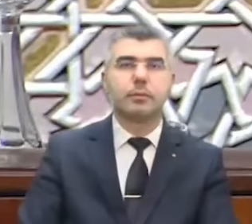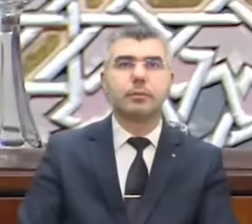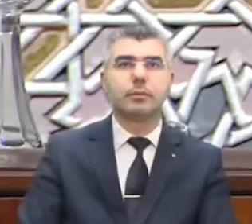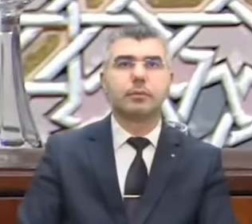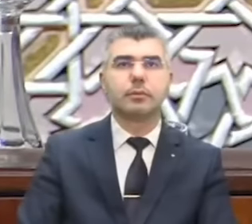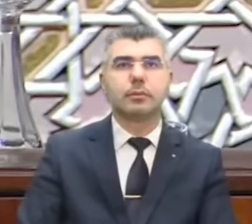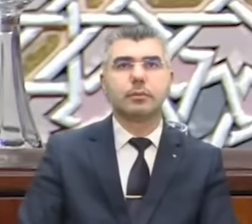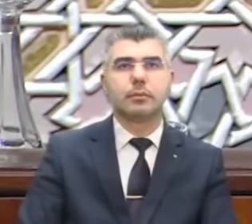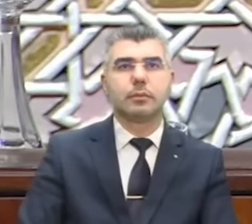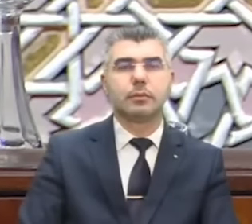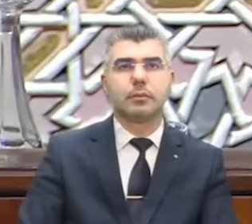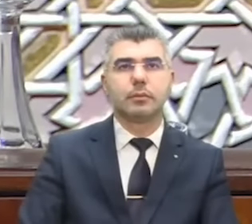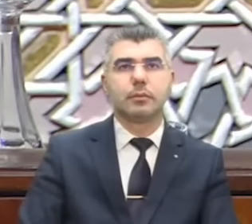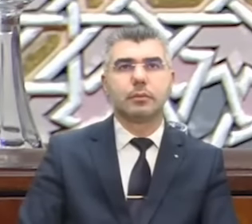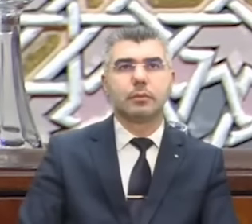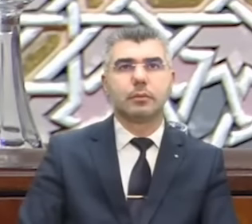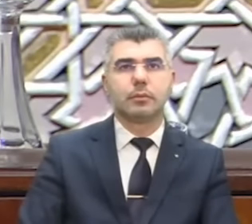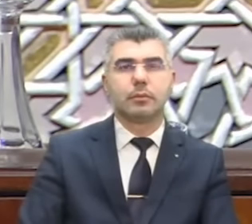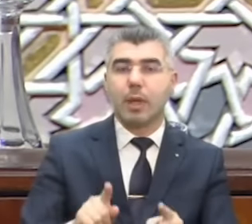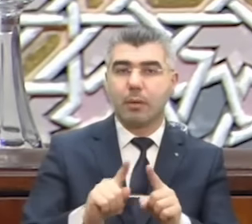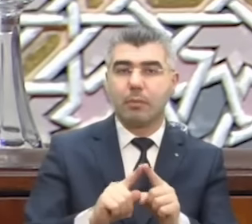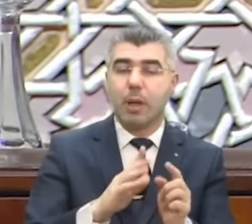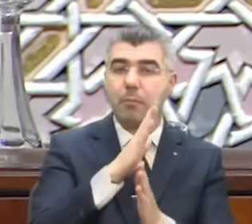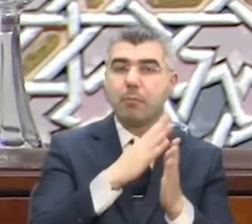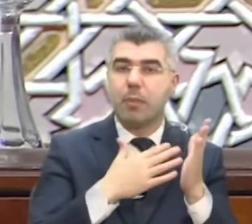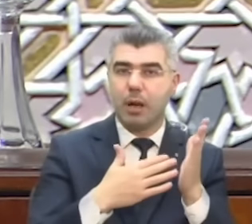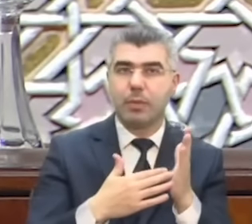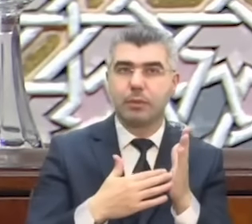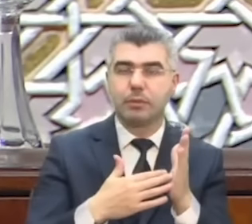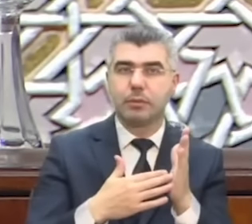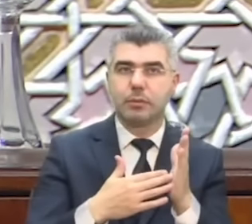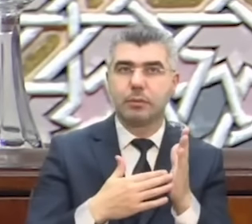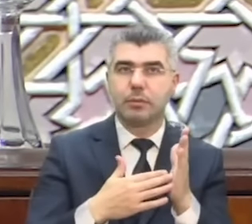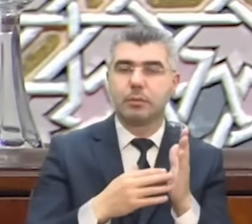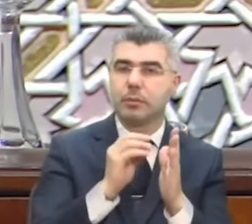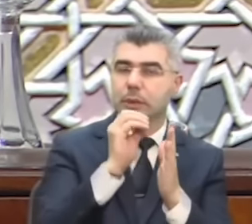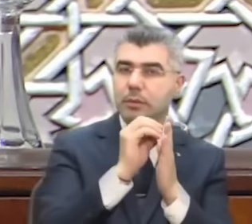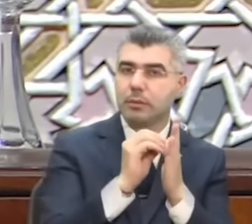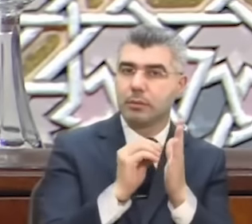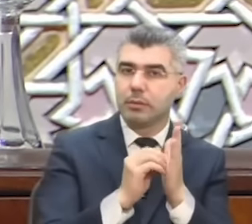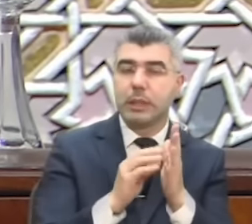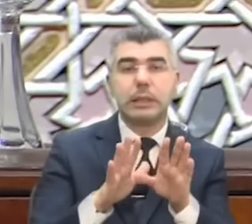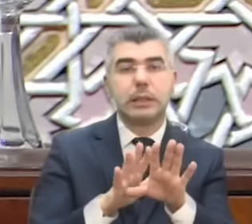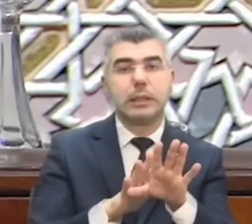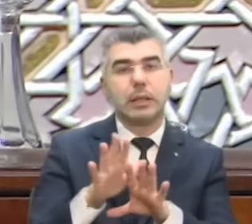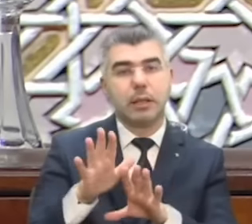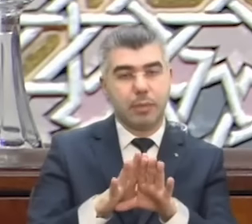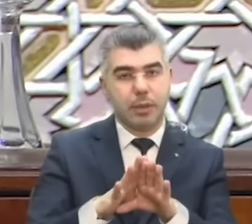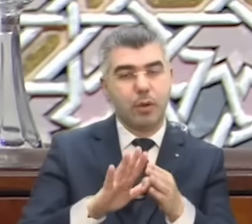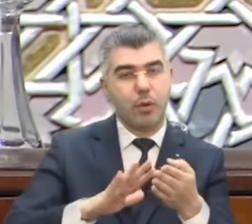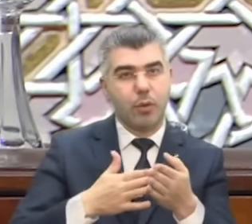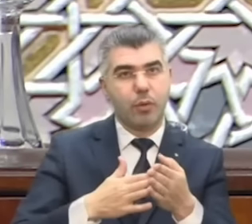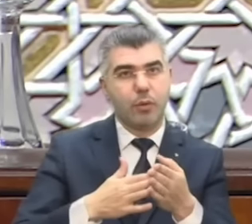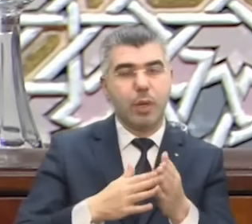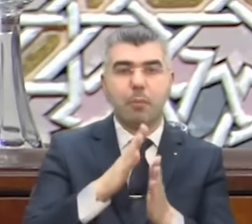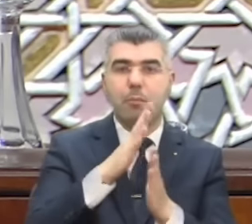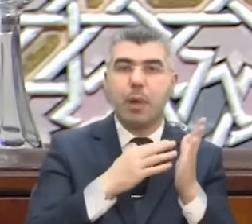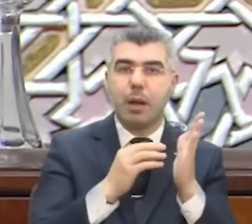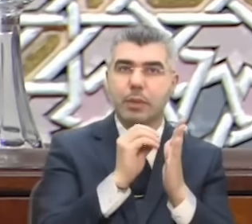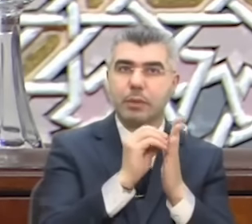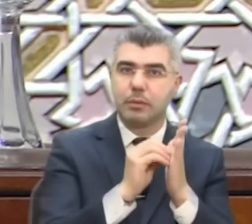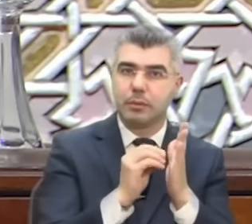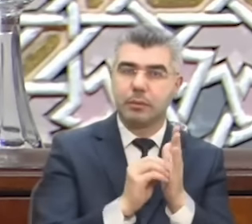لا، شوف، كاين برنامج والمساطر ديال التدبير ديال الجلسات هو حسب برنامج. انا